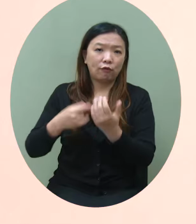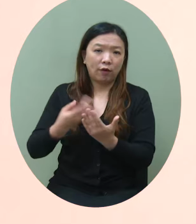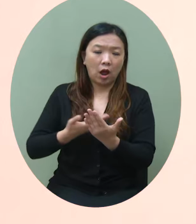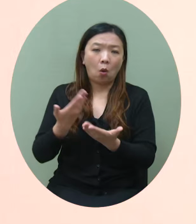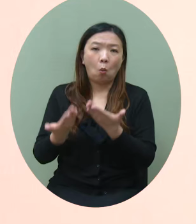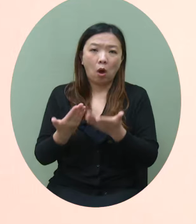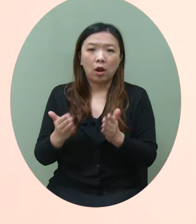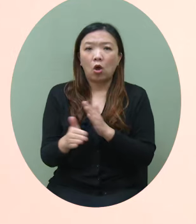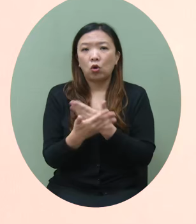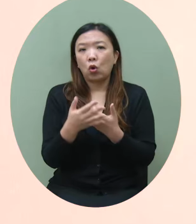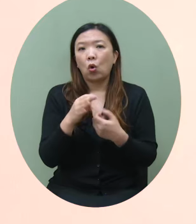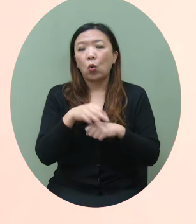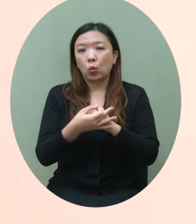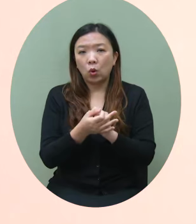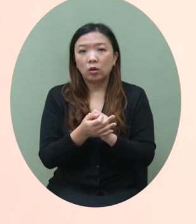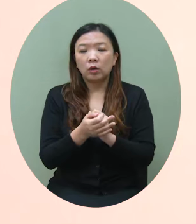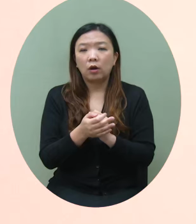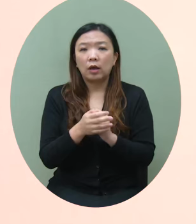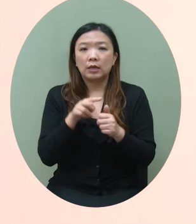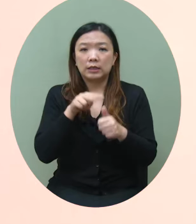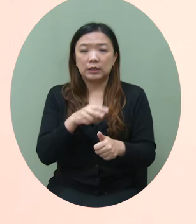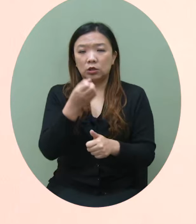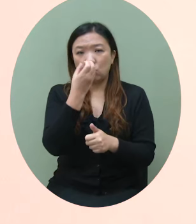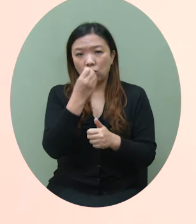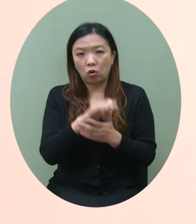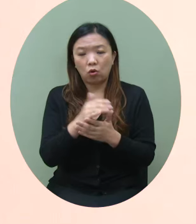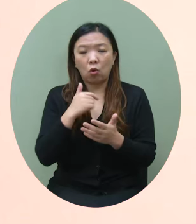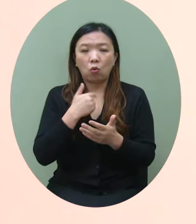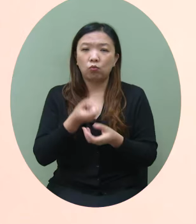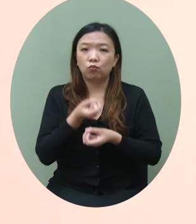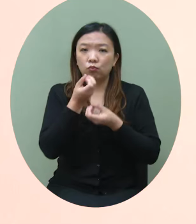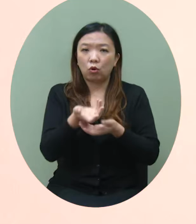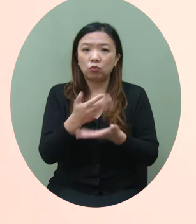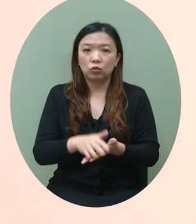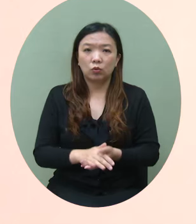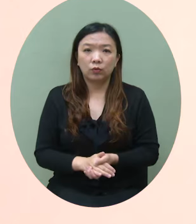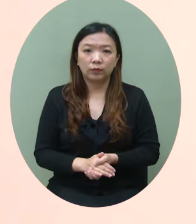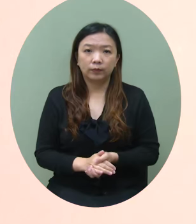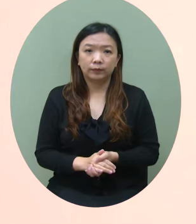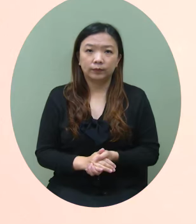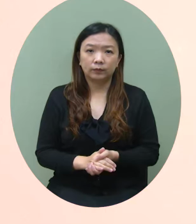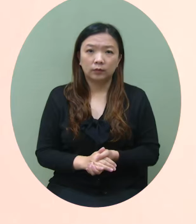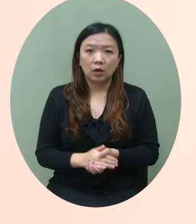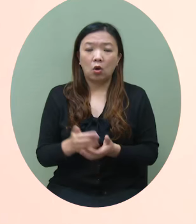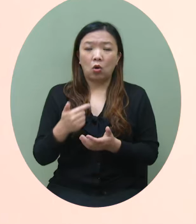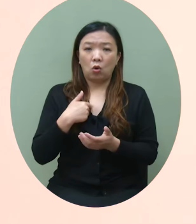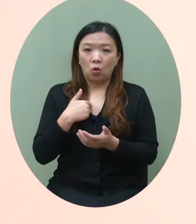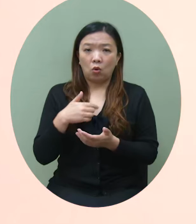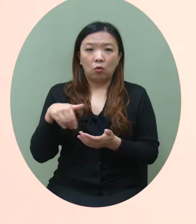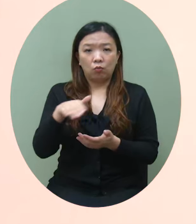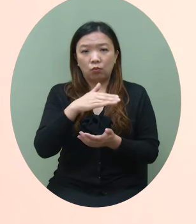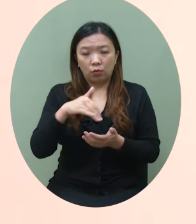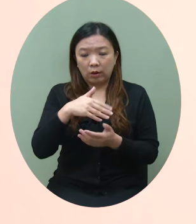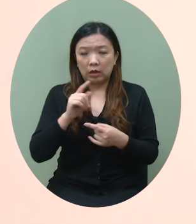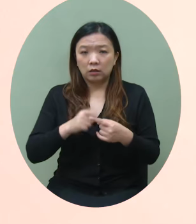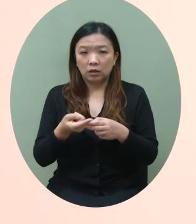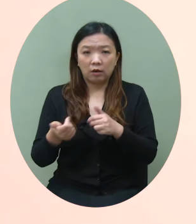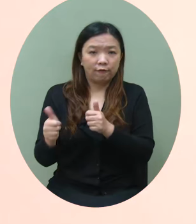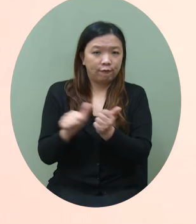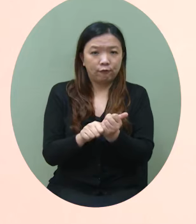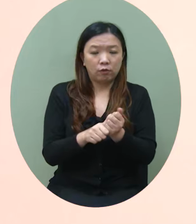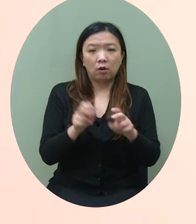》都和大家交代過第一我們作為中華人民共和國不可分離的部分